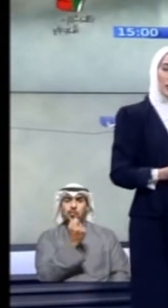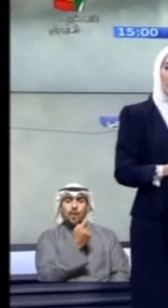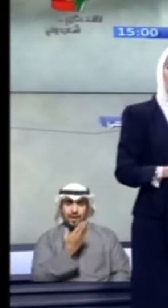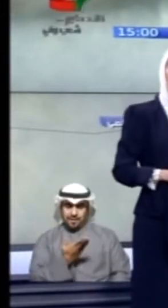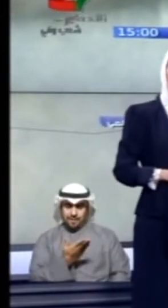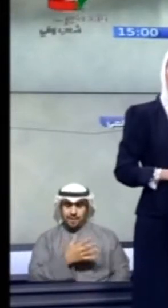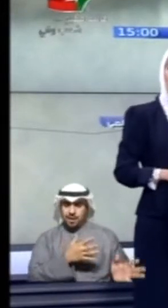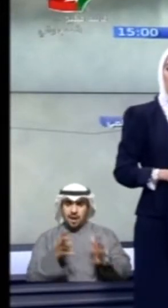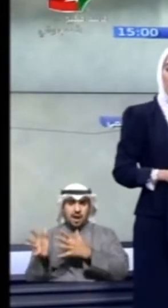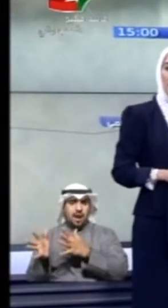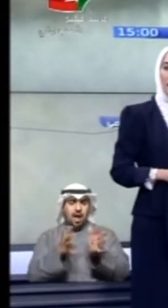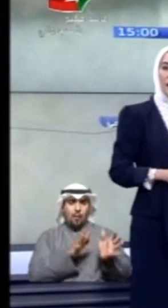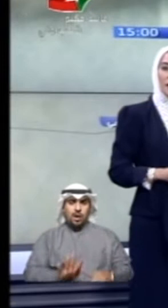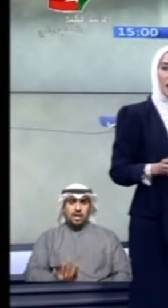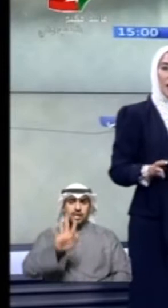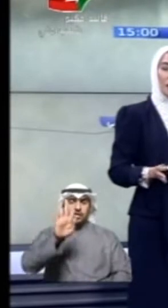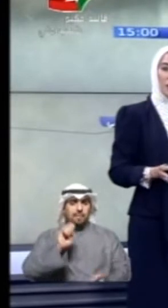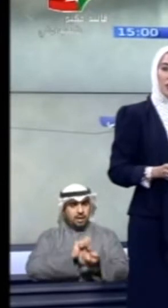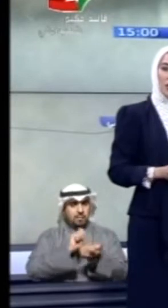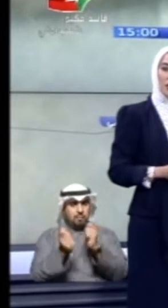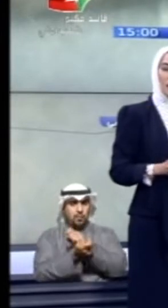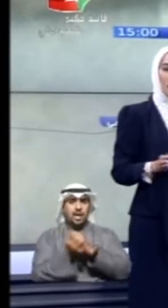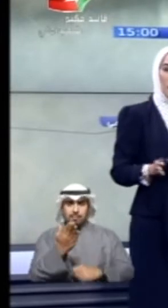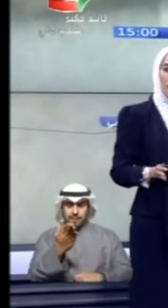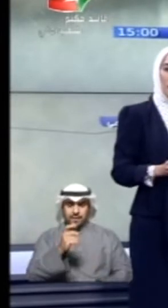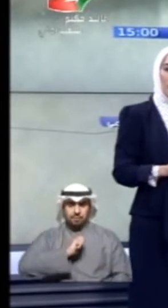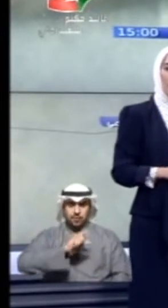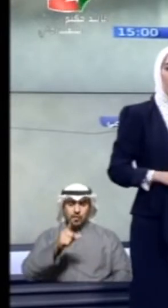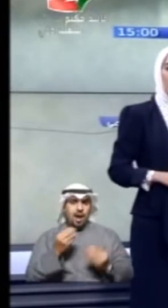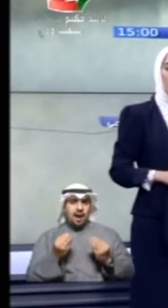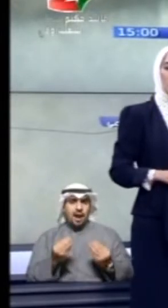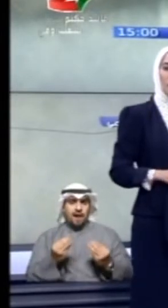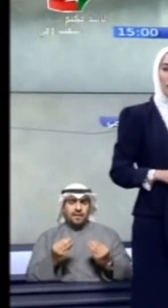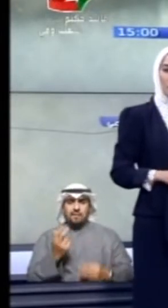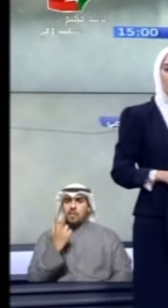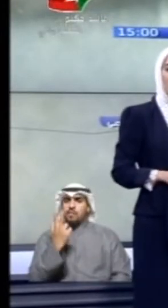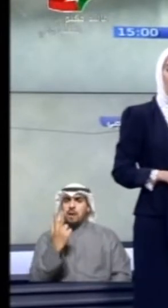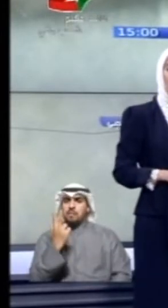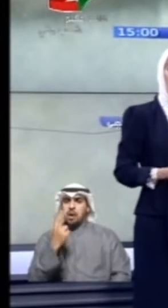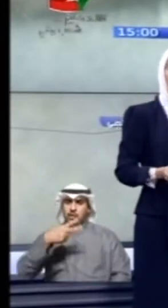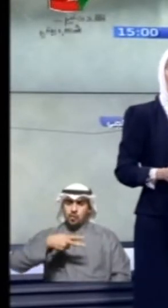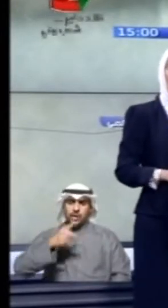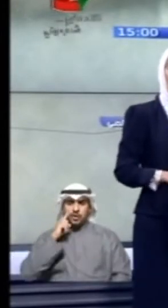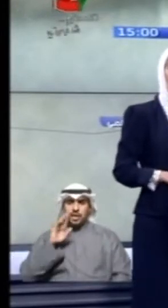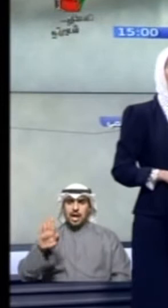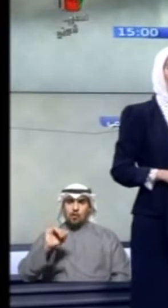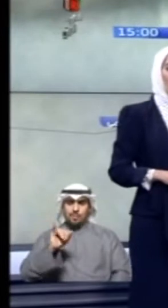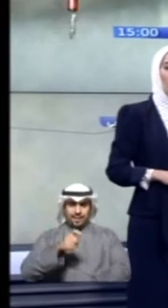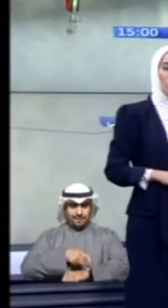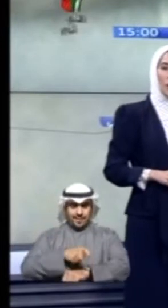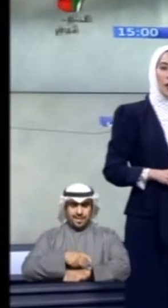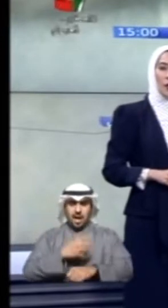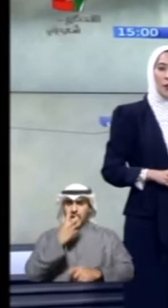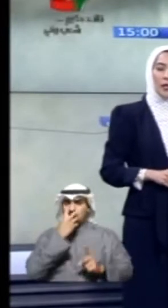إلى متقلبة الاتجاه من حين إلى آخر خفيفة السرعة، سرعتها ما بين 8 إلى 28 كيلومتر في الساعة، ودرجات الحرارة